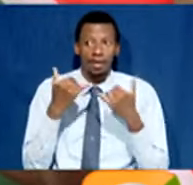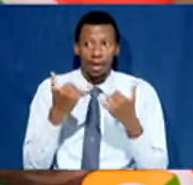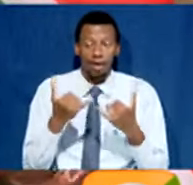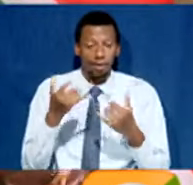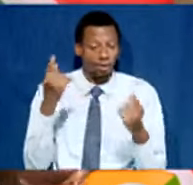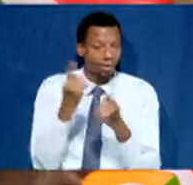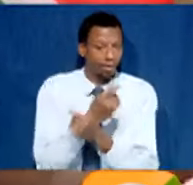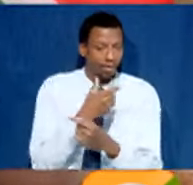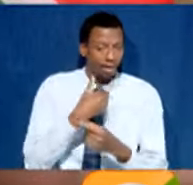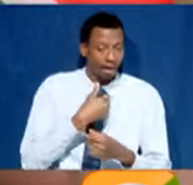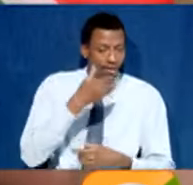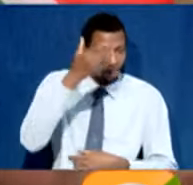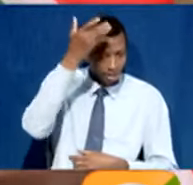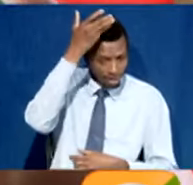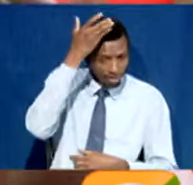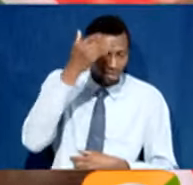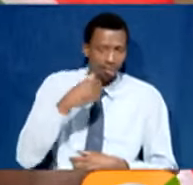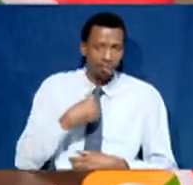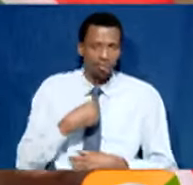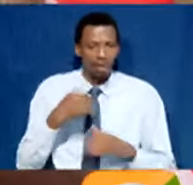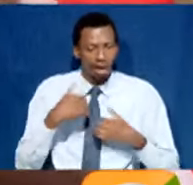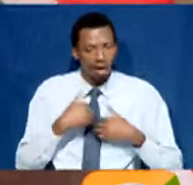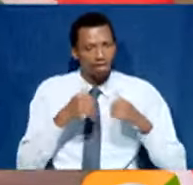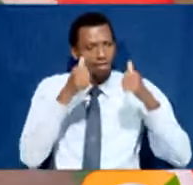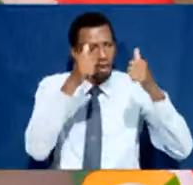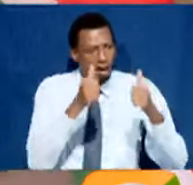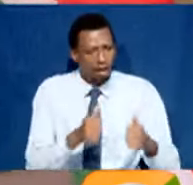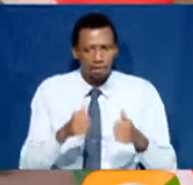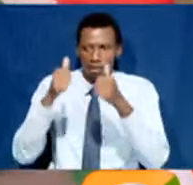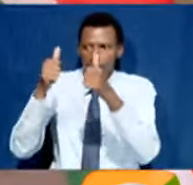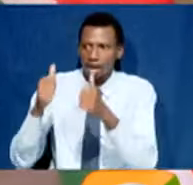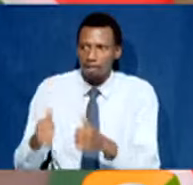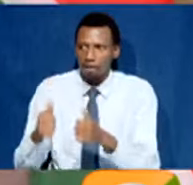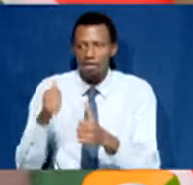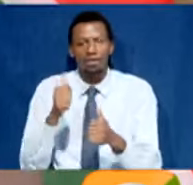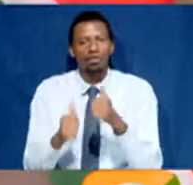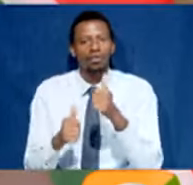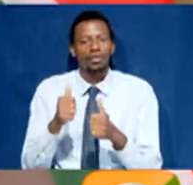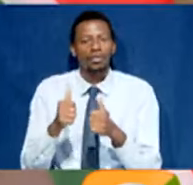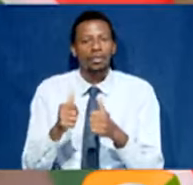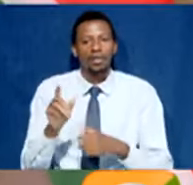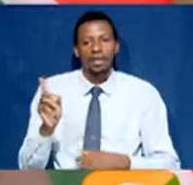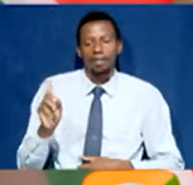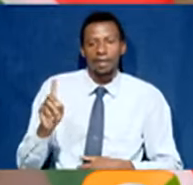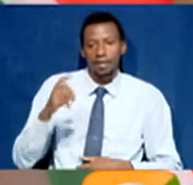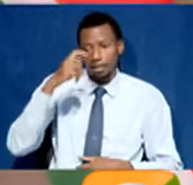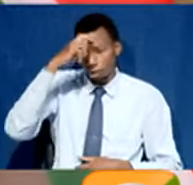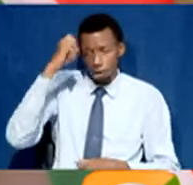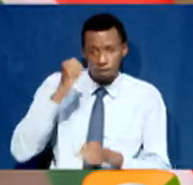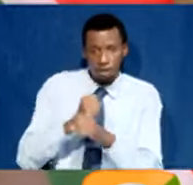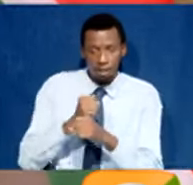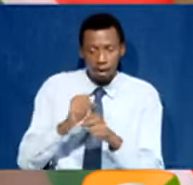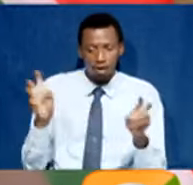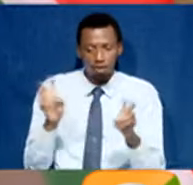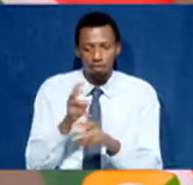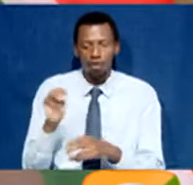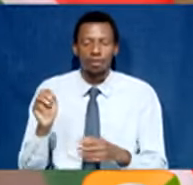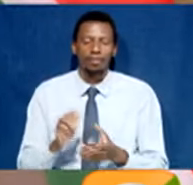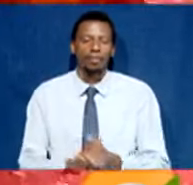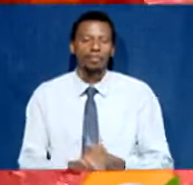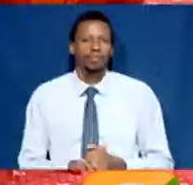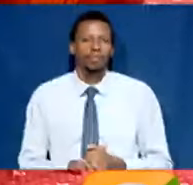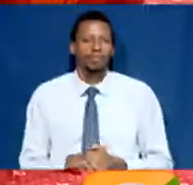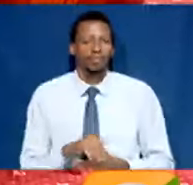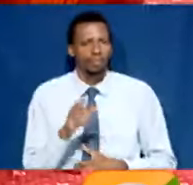nurses. They are, so there are adverts that the Ministry of Labor goes out to look for them. Mheshimiwa Rais,